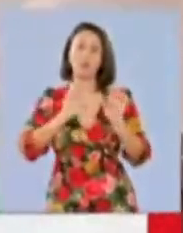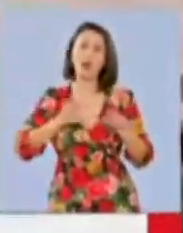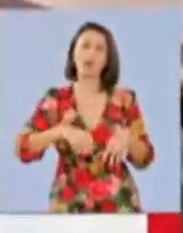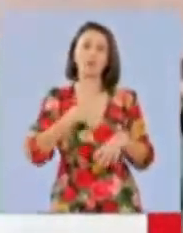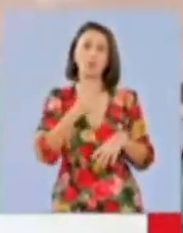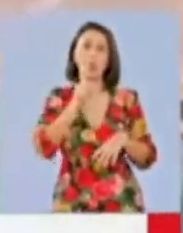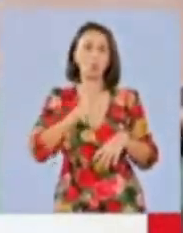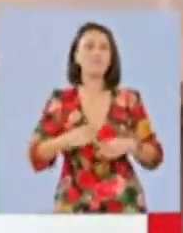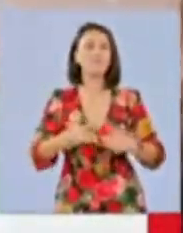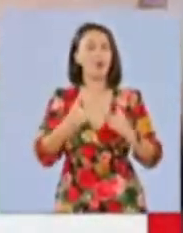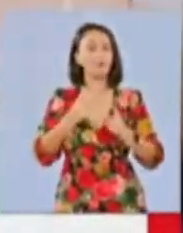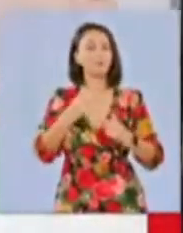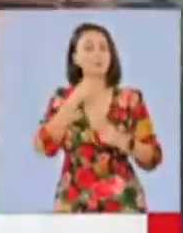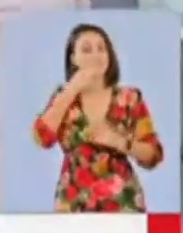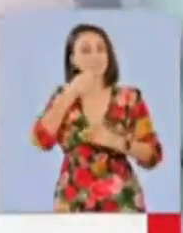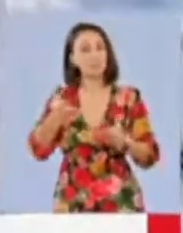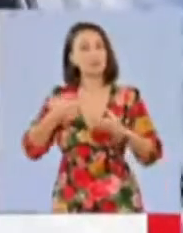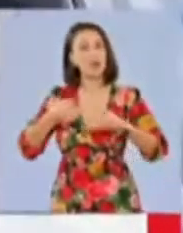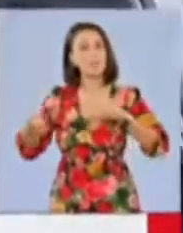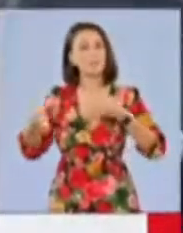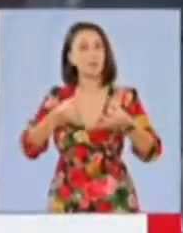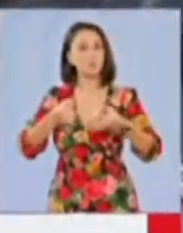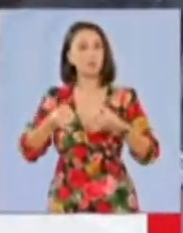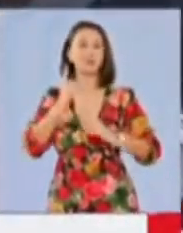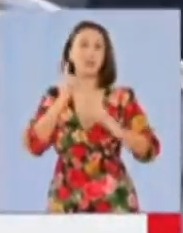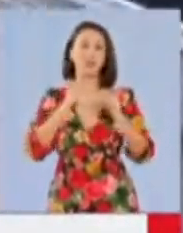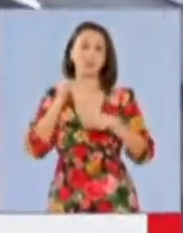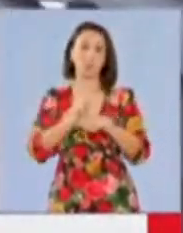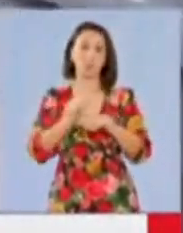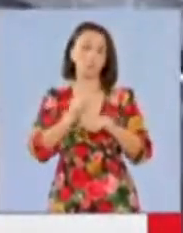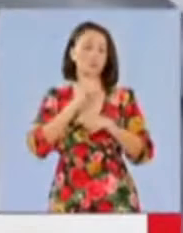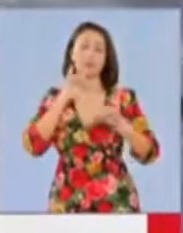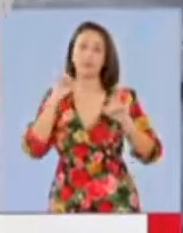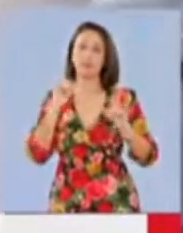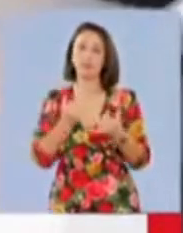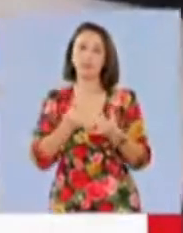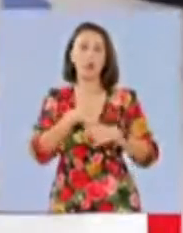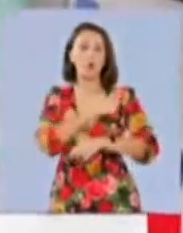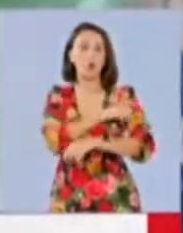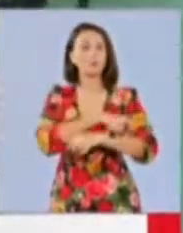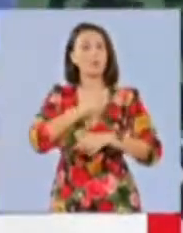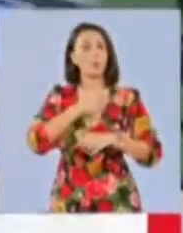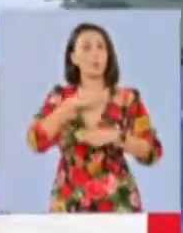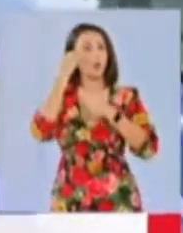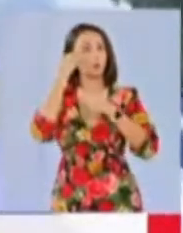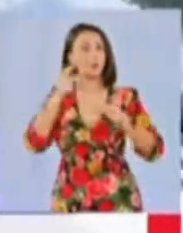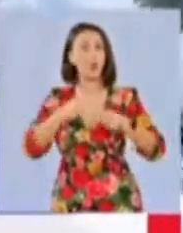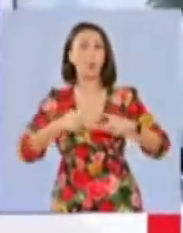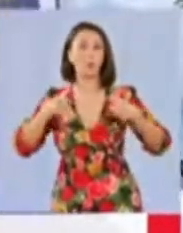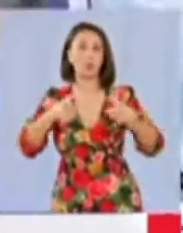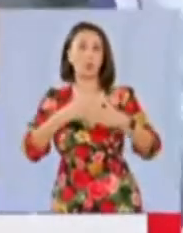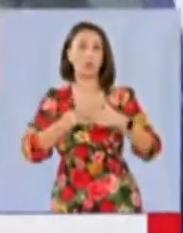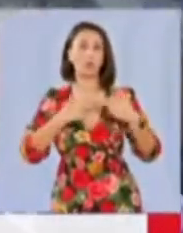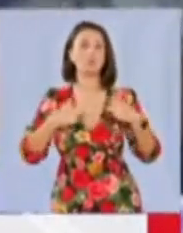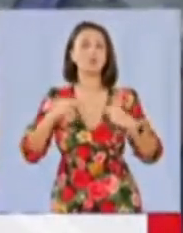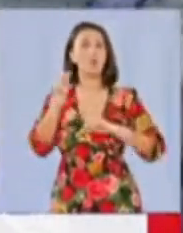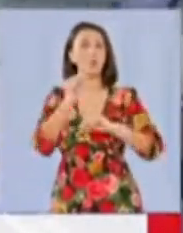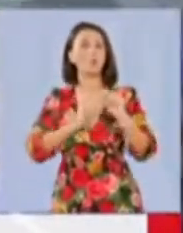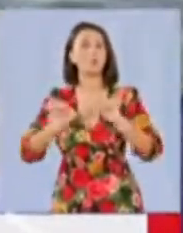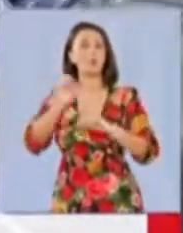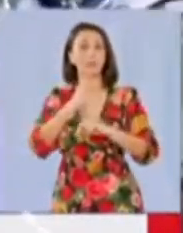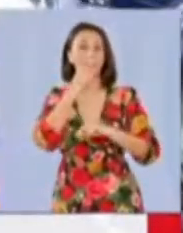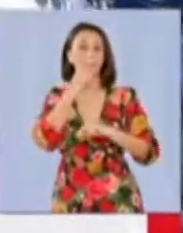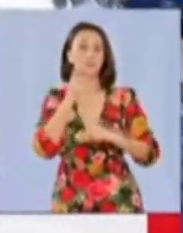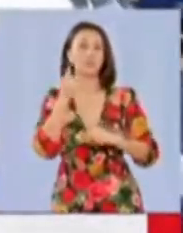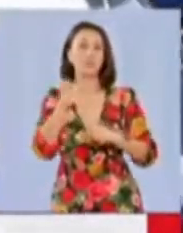dispoziție să răspundă și să ia măsurile necesare dacă acest lucru nu se întâmplă Comisia poate sesiza Curtea de Justiție a Uniunii Europene cu privire